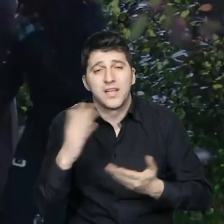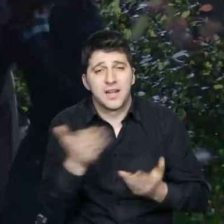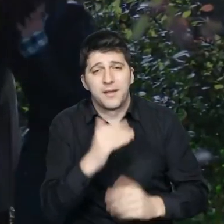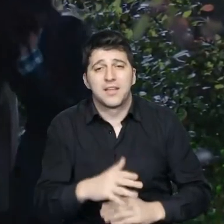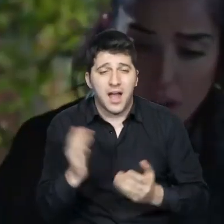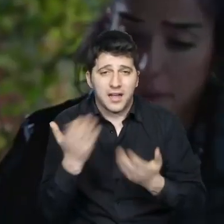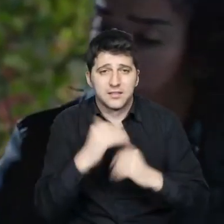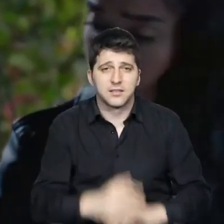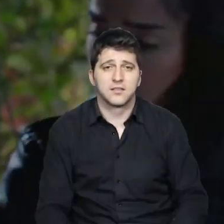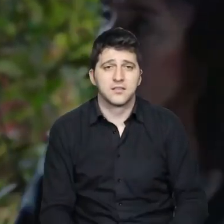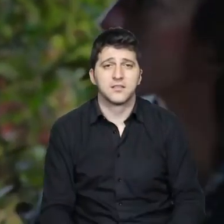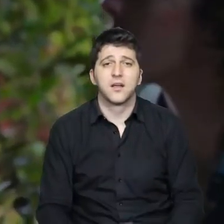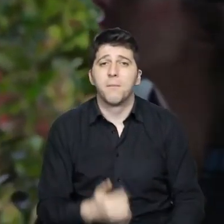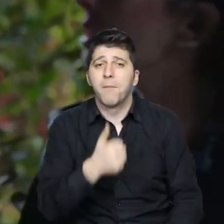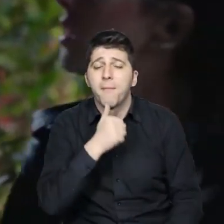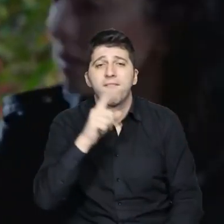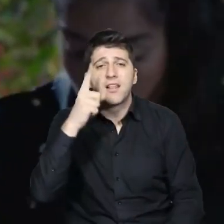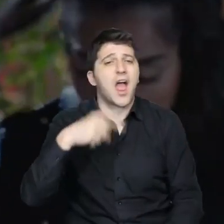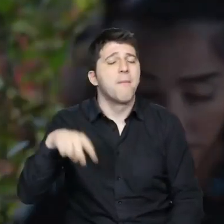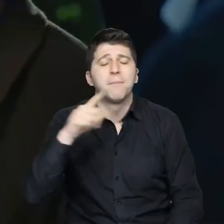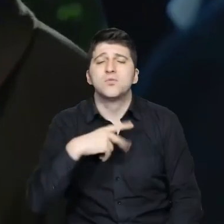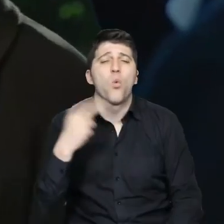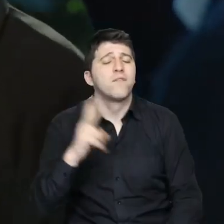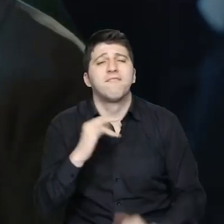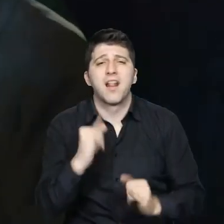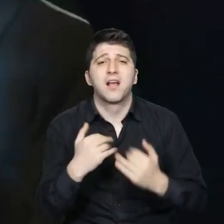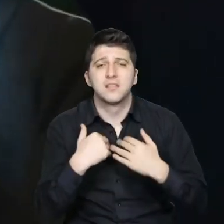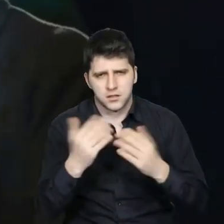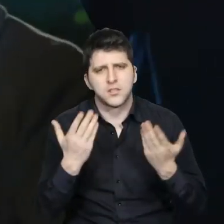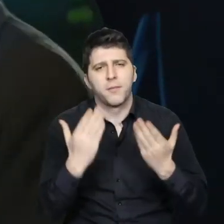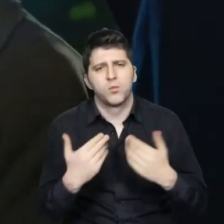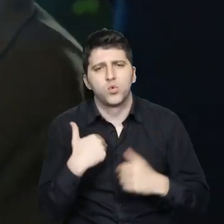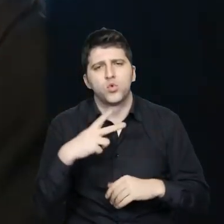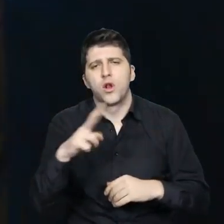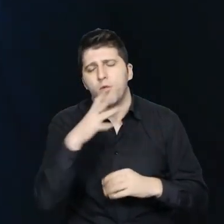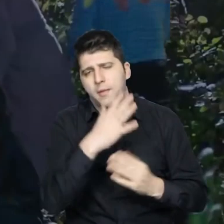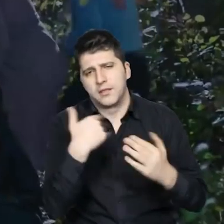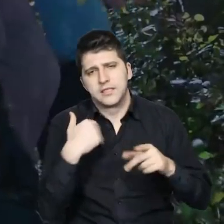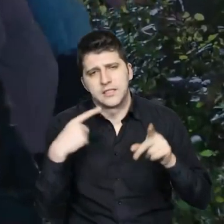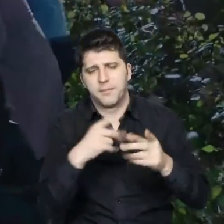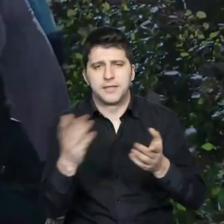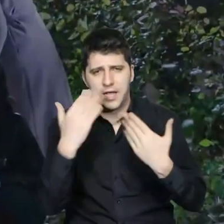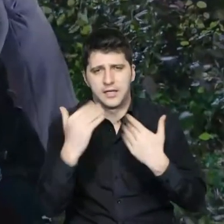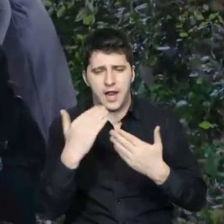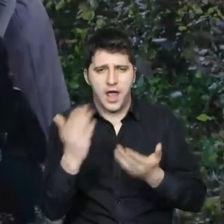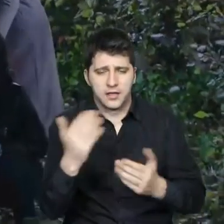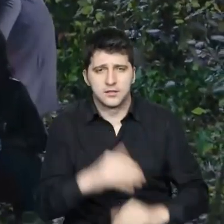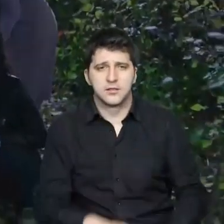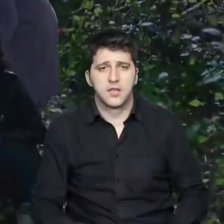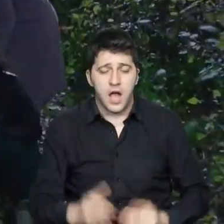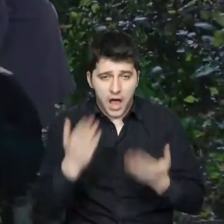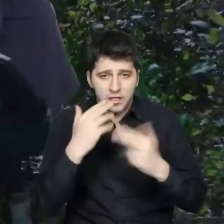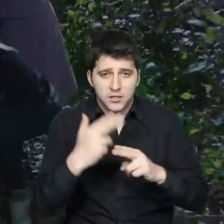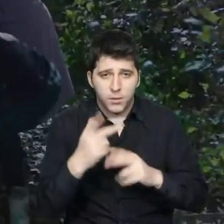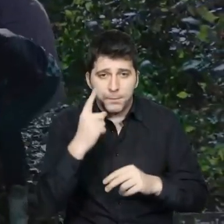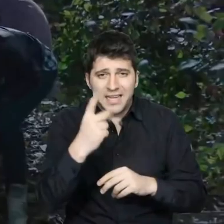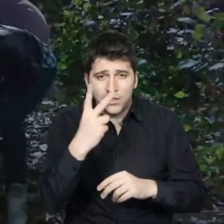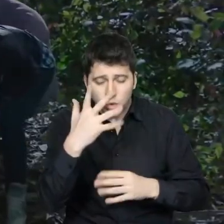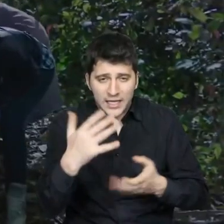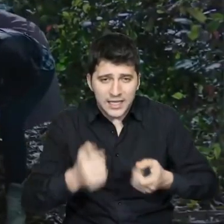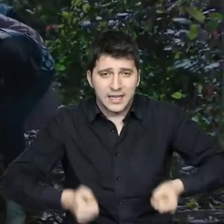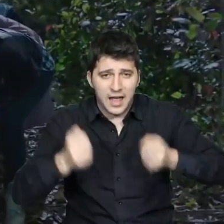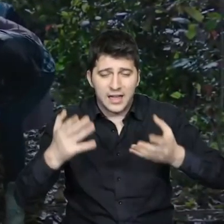Evet. Hadi. Babam vallahi hepimizi mahvedecek. Hadi çabuk. Tabii. Ben yolu biliyorum. Beni takip edin. Yürüyün. Hadi, yapış. Hadi. Çap. Hadi